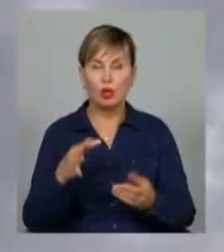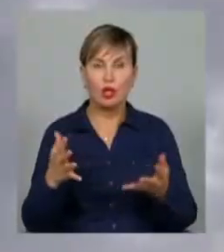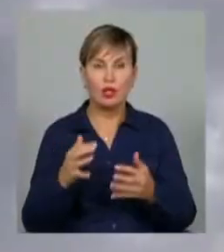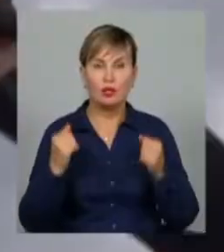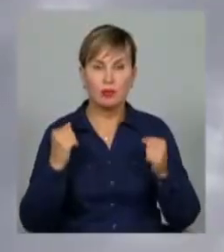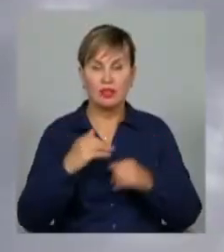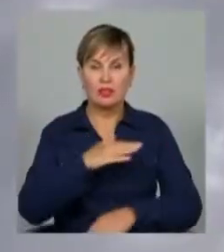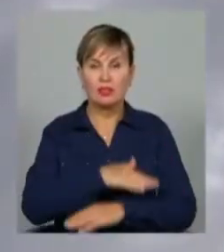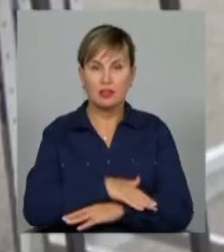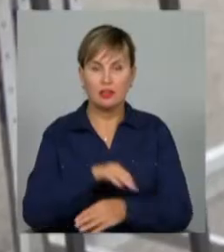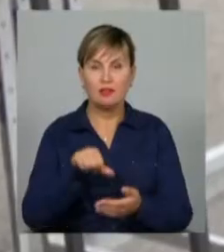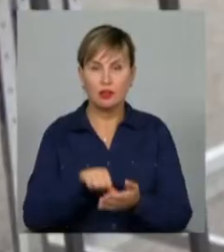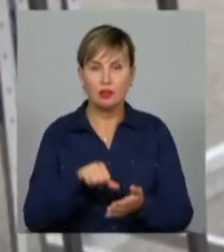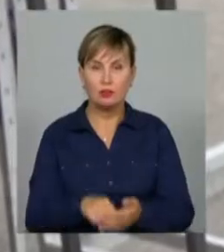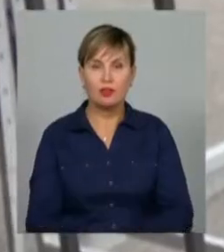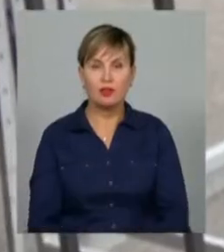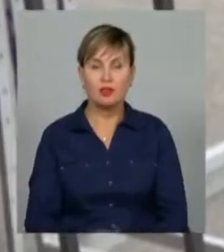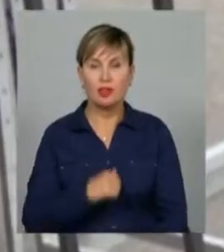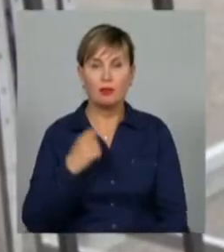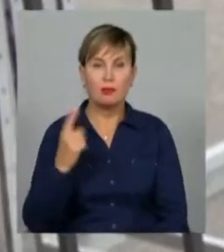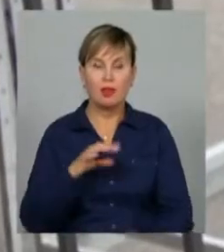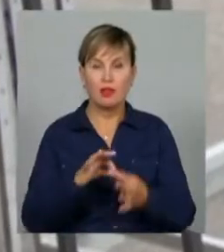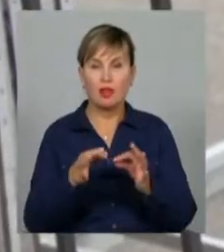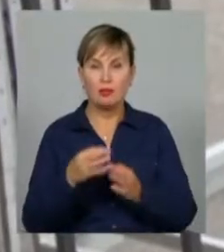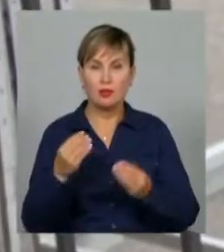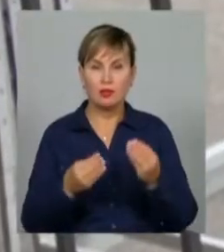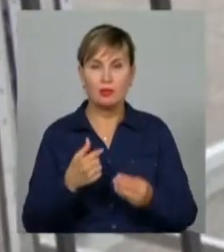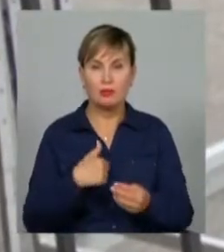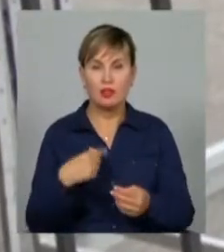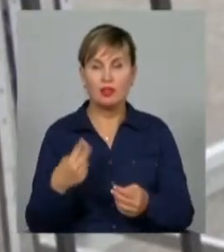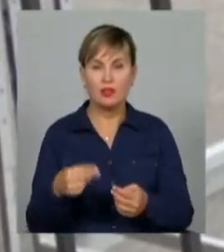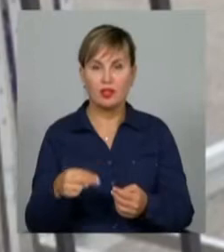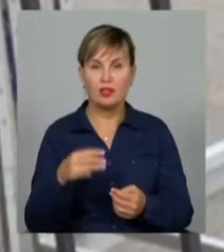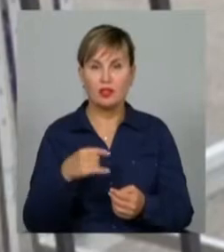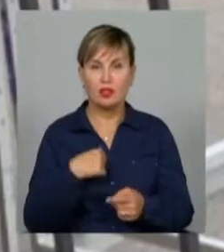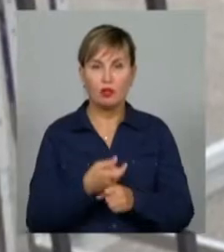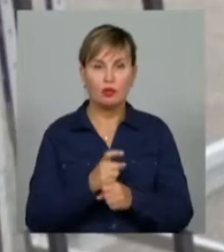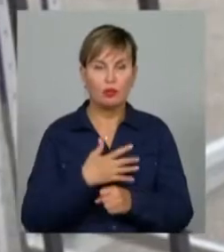спортивных дисциплинах они выступят? Это мои первые Олимпийские игры. Мне всего 20, и я